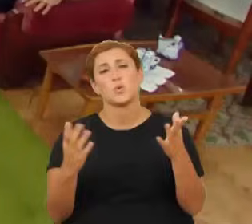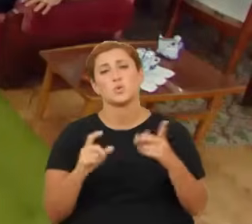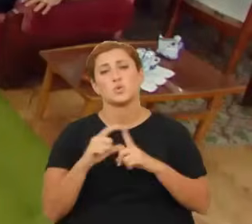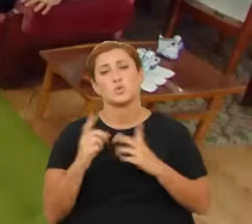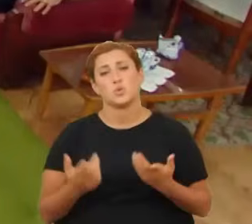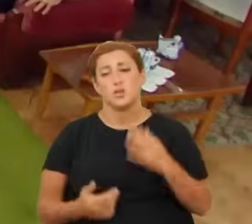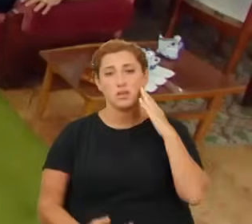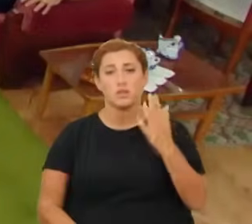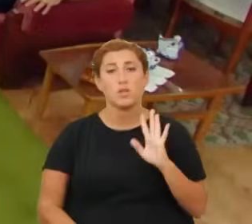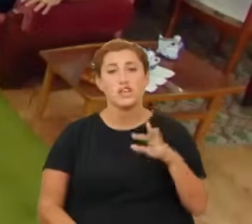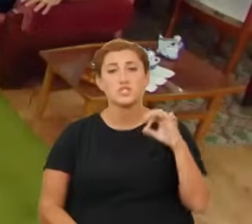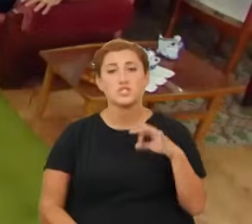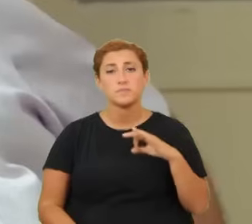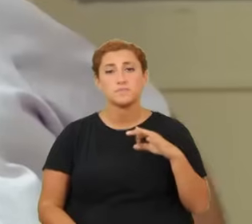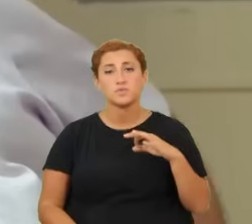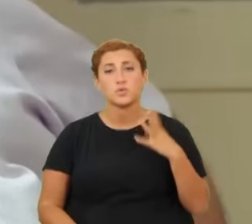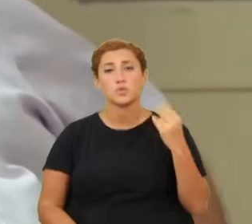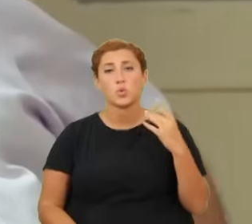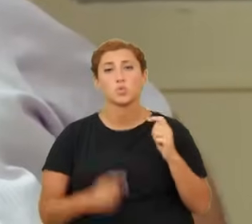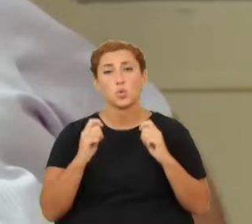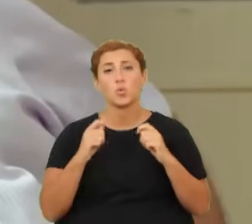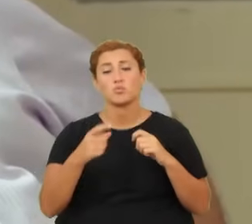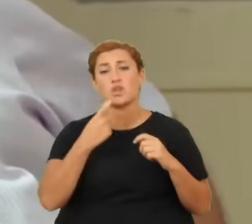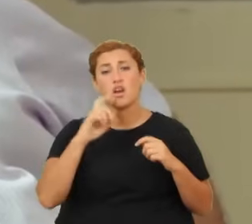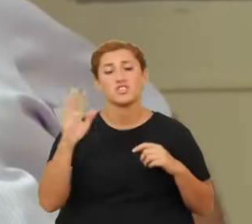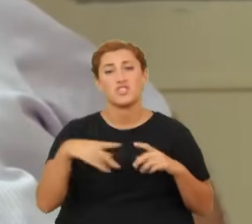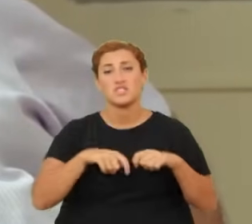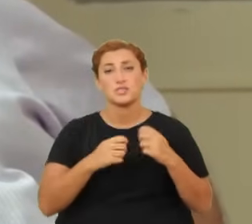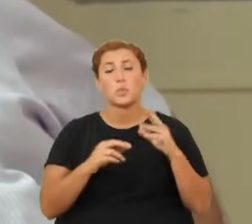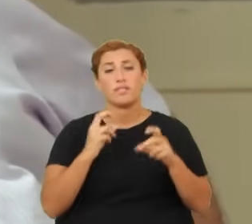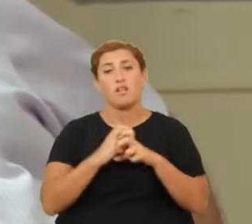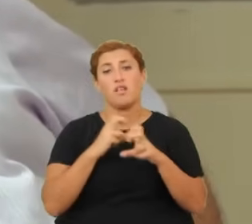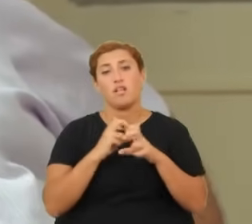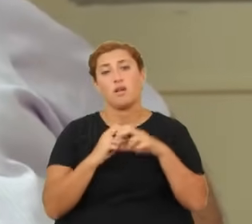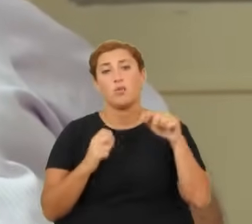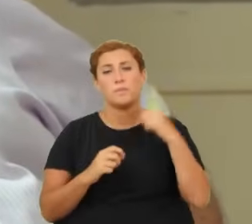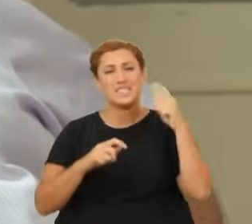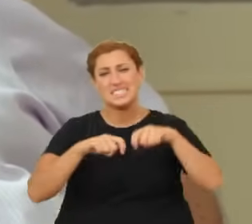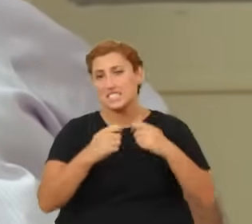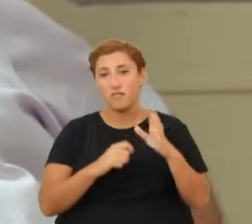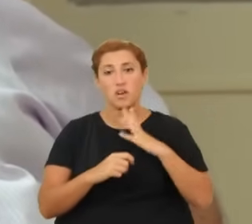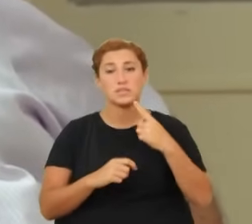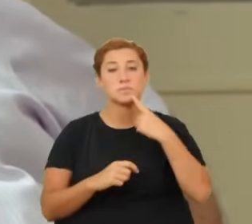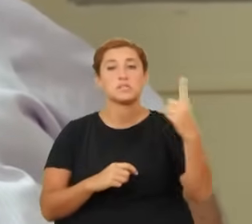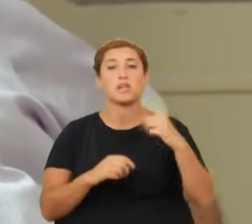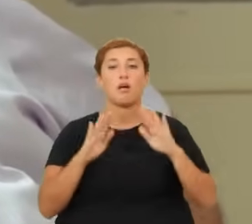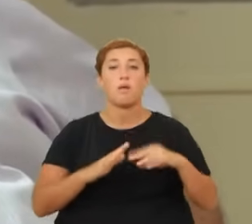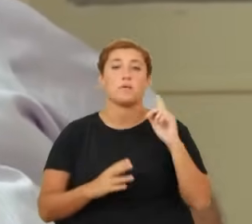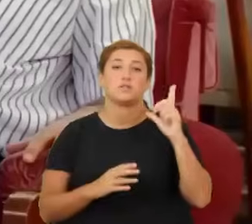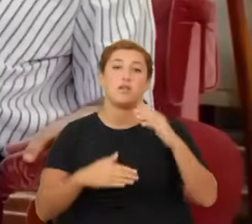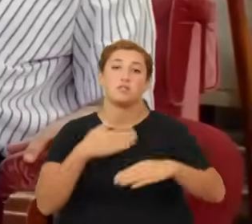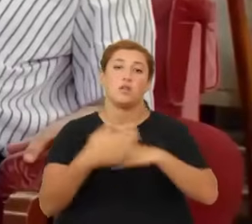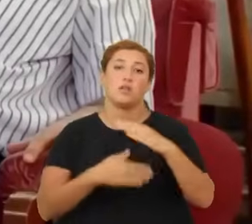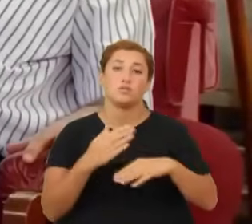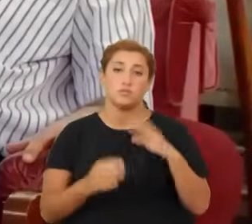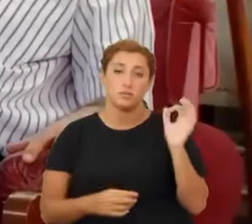ya. Sağ ol. Ya şimdi çok da zordur bu yaşlarda falan, çok tehlikeli ya. Böyle bir kırık varsa bir sene kalması lazım o alçının